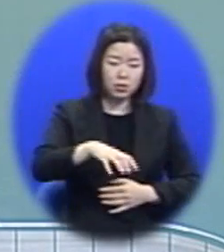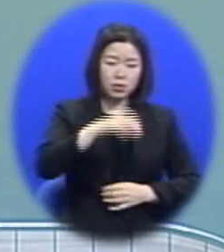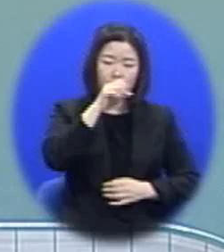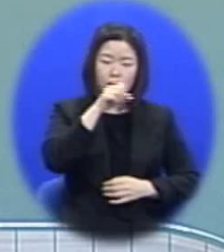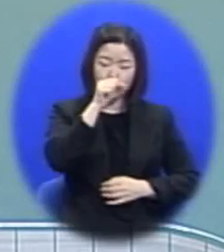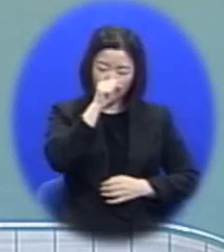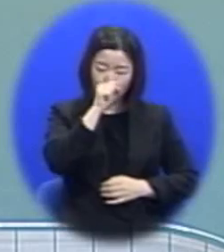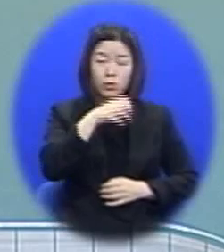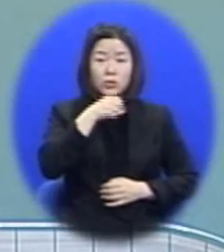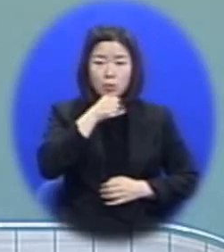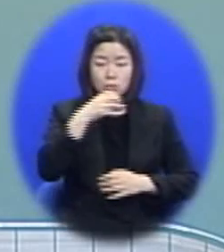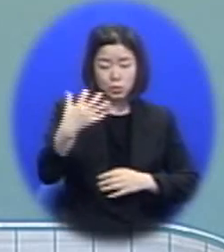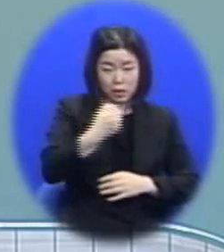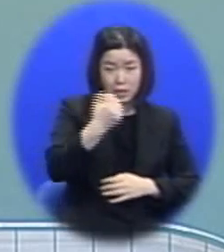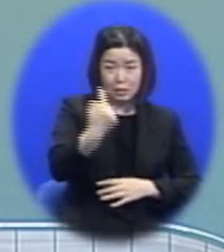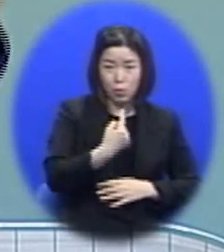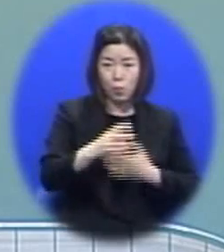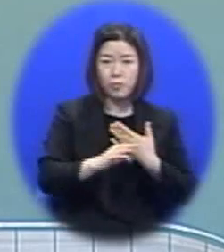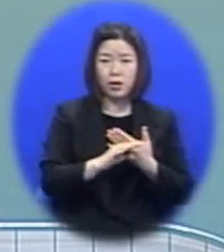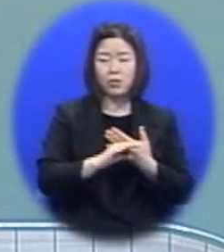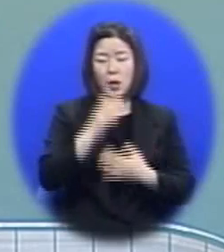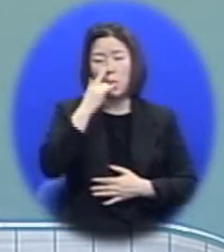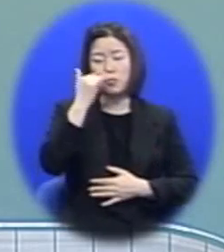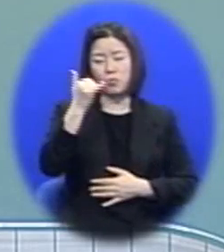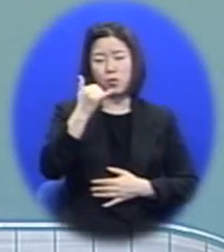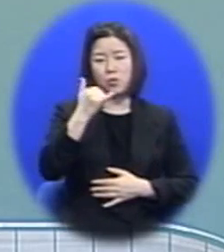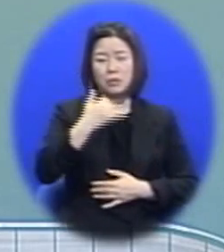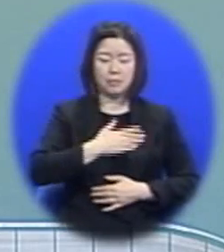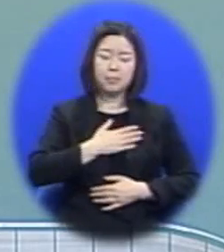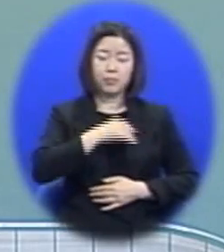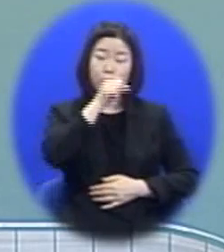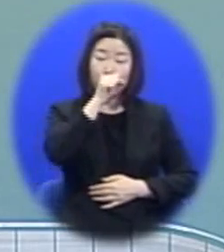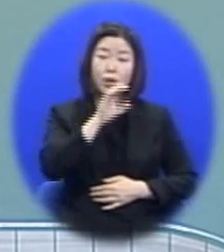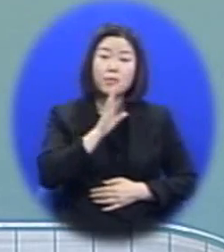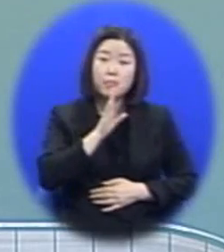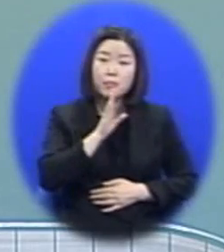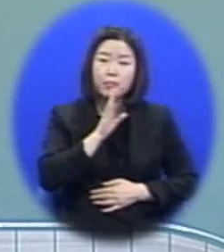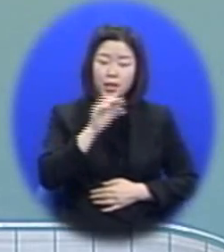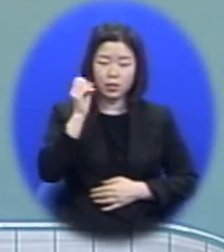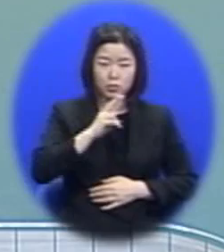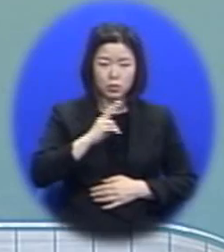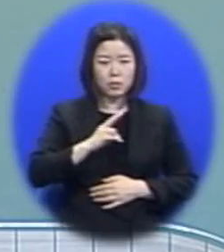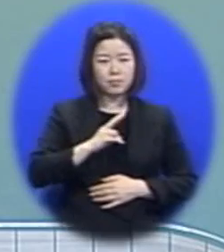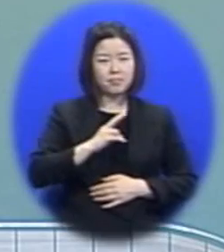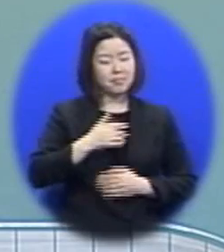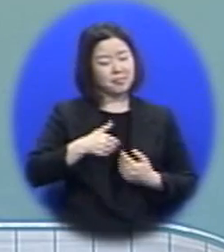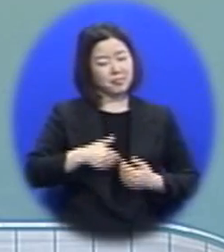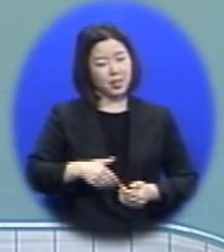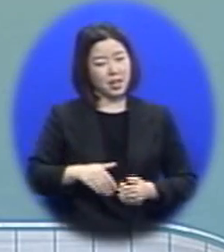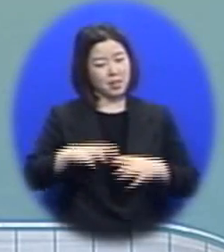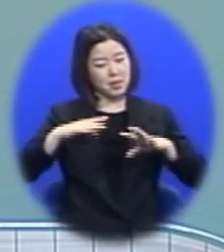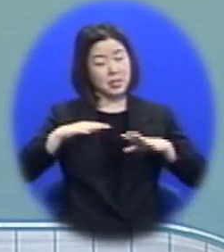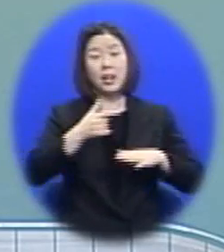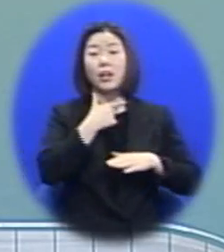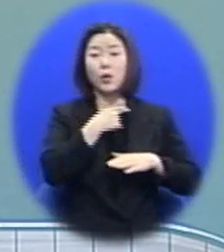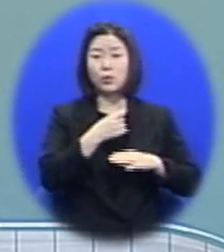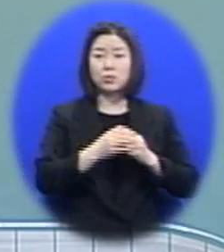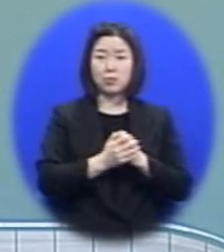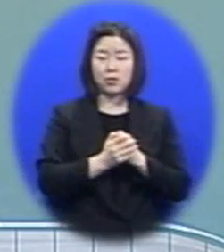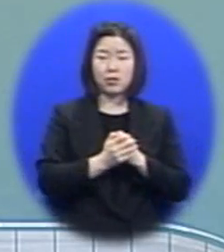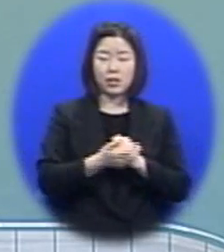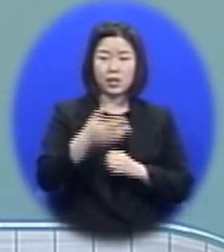받아 가지고 오면 부모는 기분이 좋습니다 그리고 은근히 자랑합니다 근데 아이가